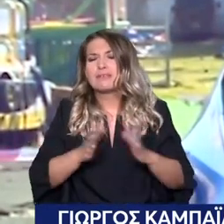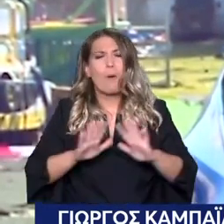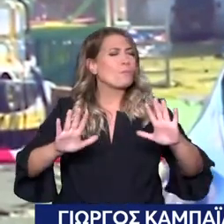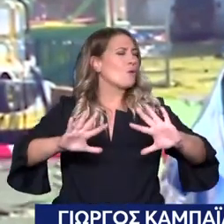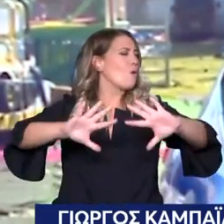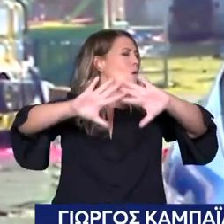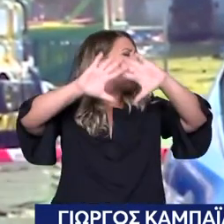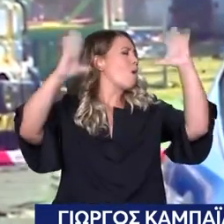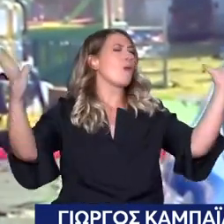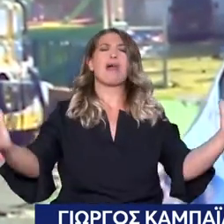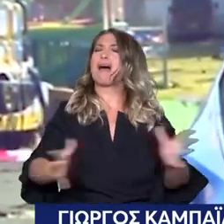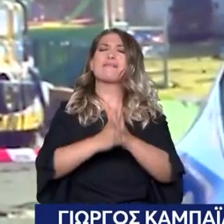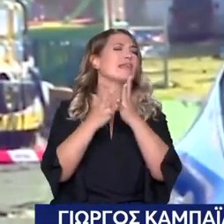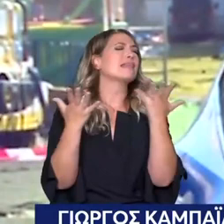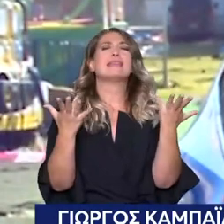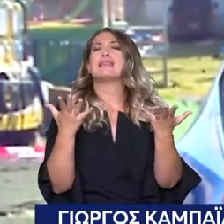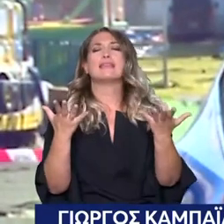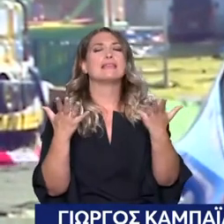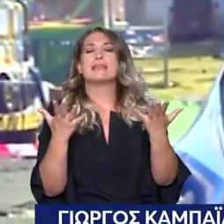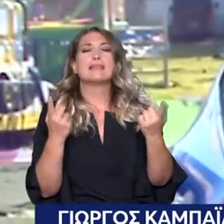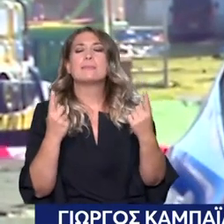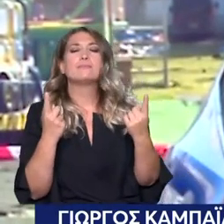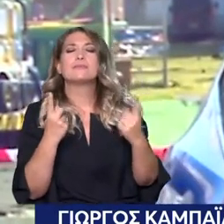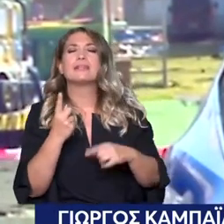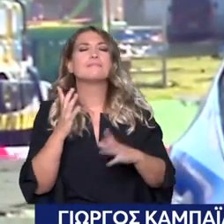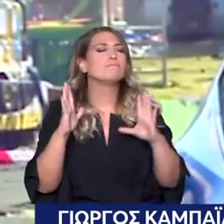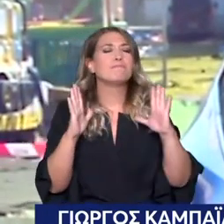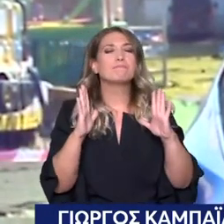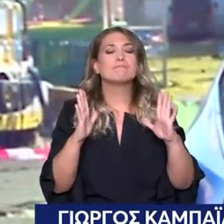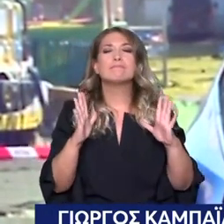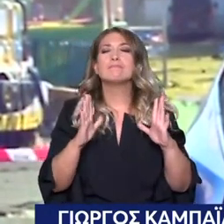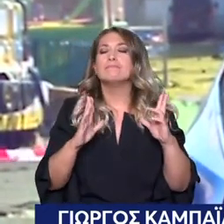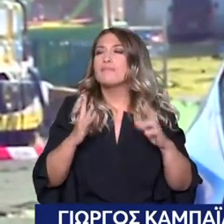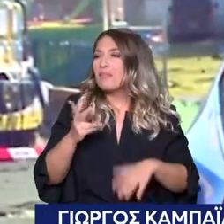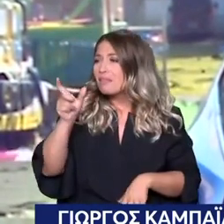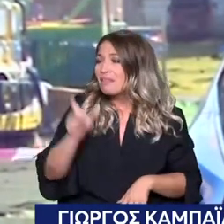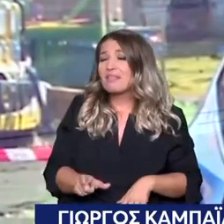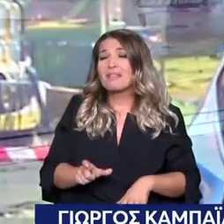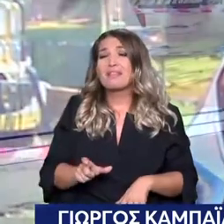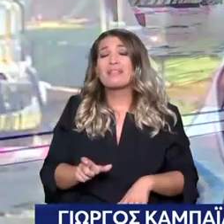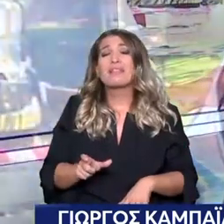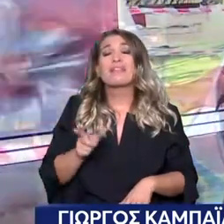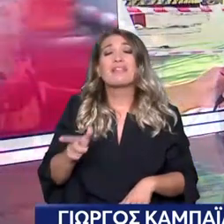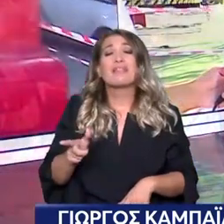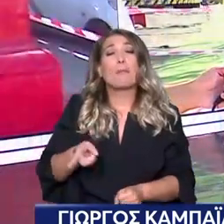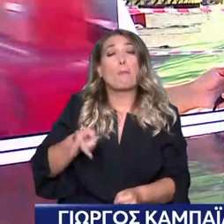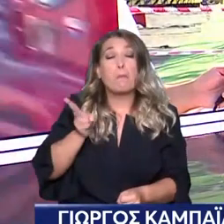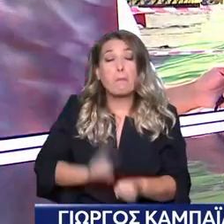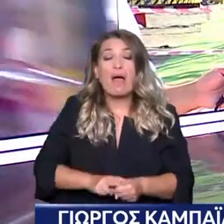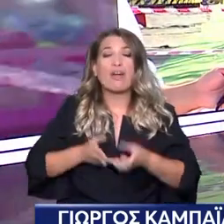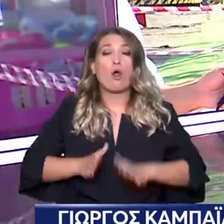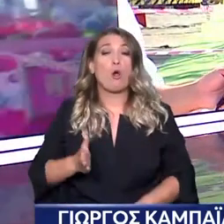εδώ τώρα συζητάμε για το Γιάννη. Συζητάμε για το παλικάρι